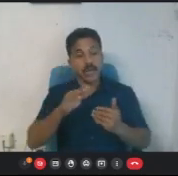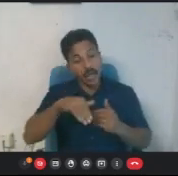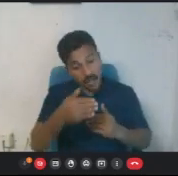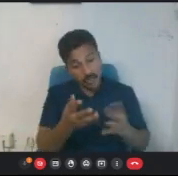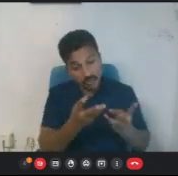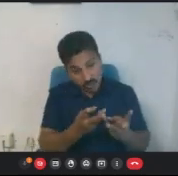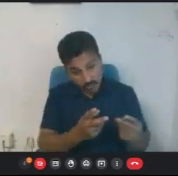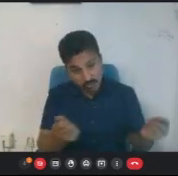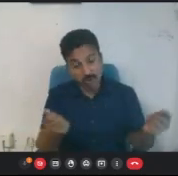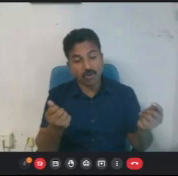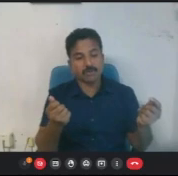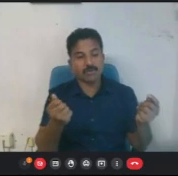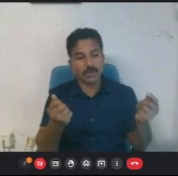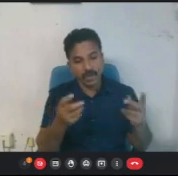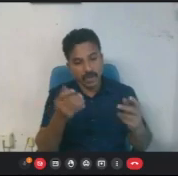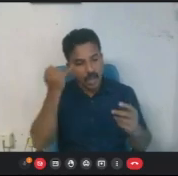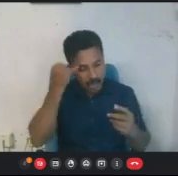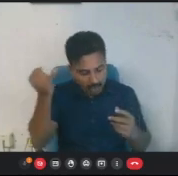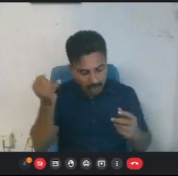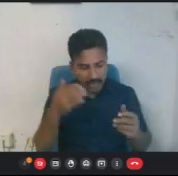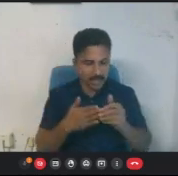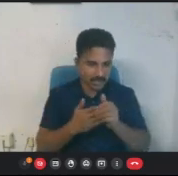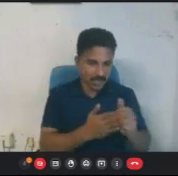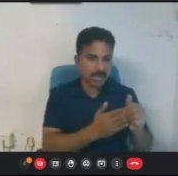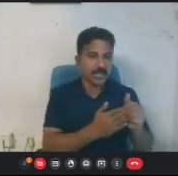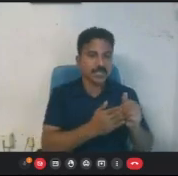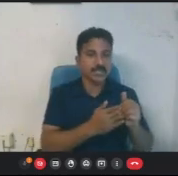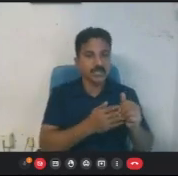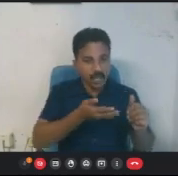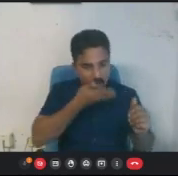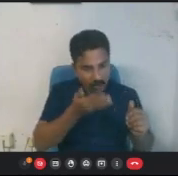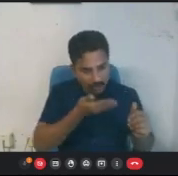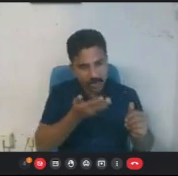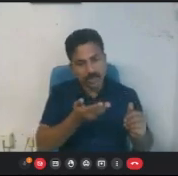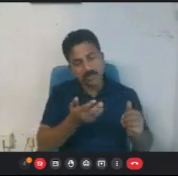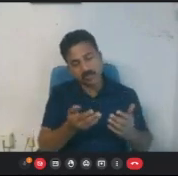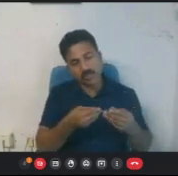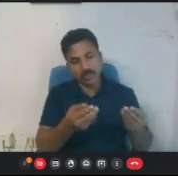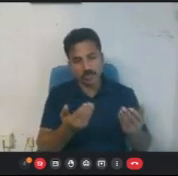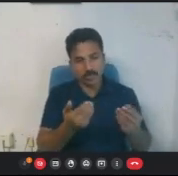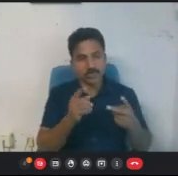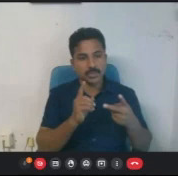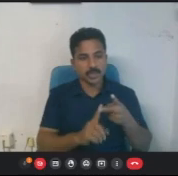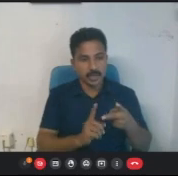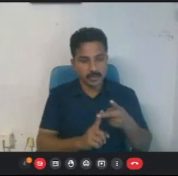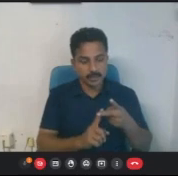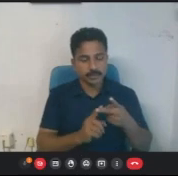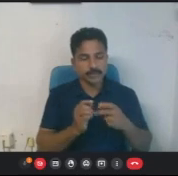പരിഹരിക്കുന്നതിന് ആവശ്യമായിട്ടുള്ള നിർദ്ദേശങ്ങൾ ഉപദേശങ്ങൾ ഒക്കെ അവർക്ക് നേരിട്ട് കൊടുക്കാനും സാധിക്കും. ഒന്ന്, രണ്ട്,